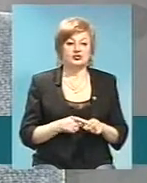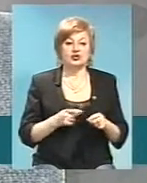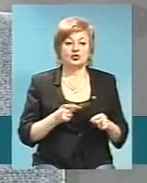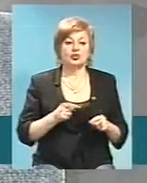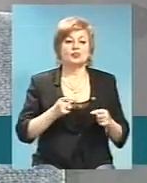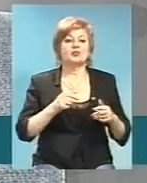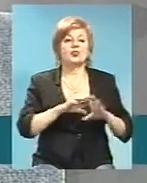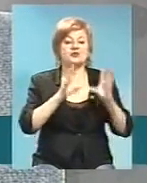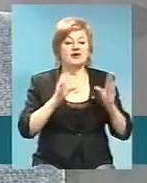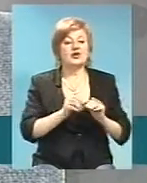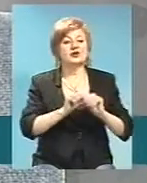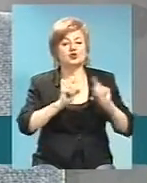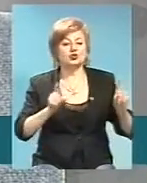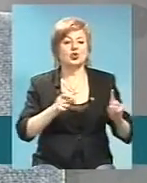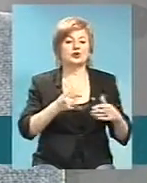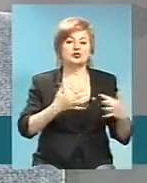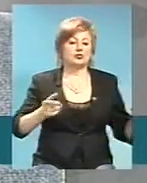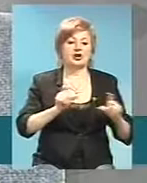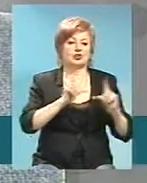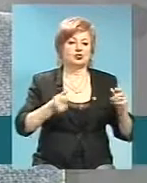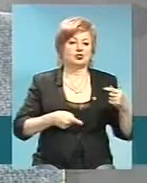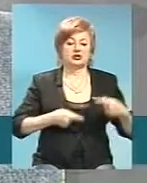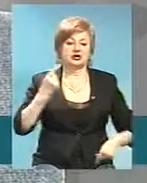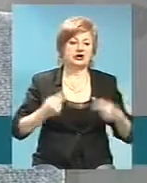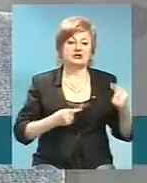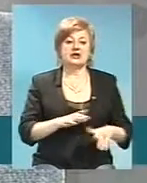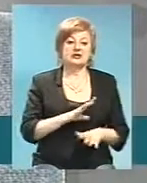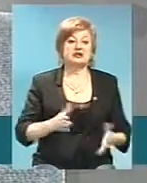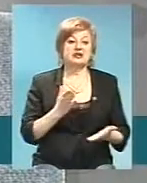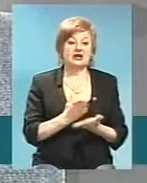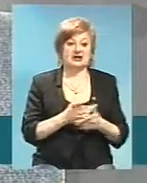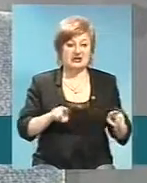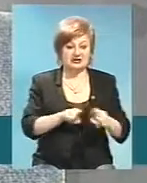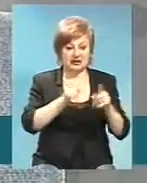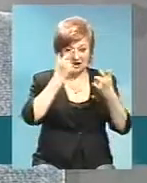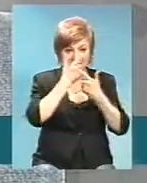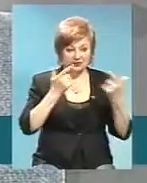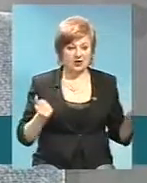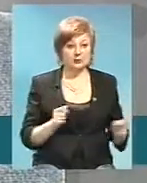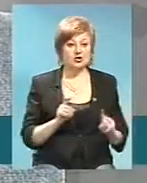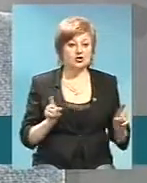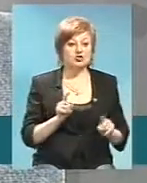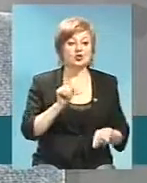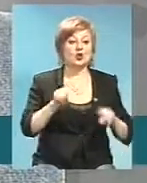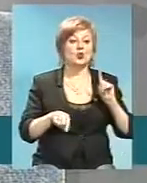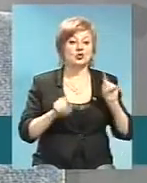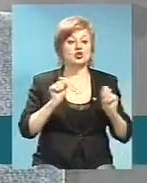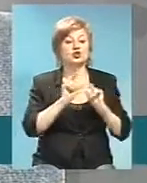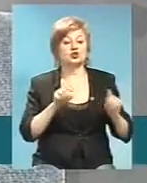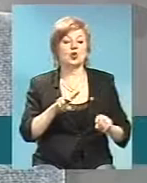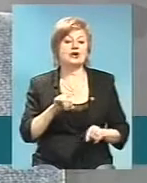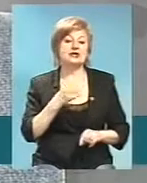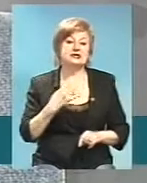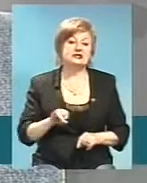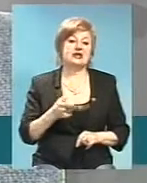не було загальноосвітніх, тому що є така інформація, ну, це офіційна інформація, що у деяких гімназіях і ліцеях